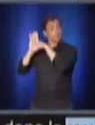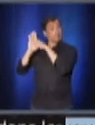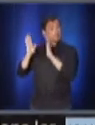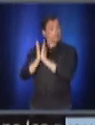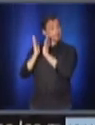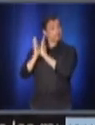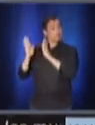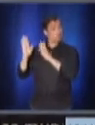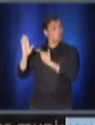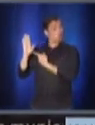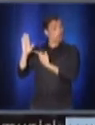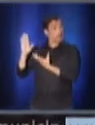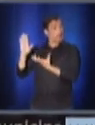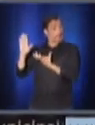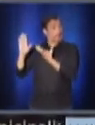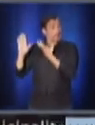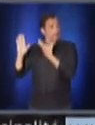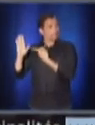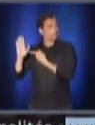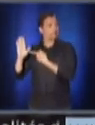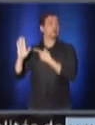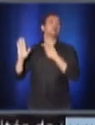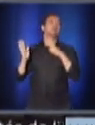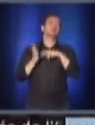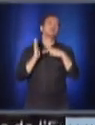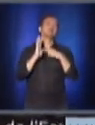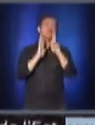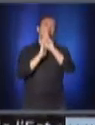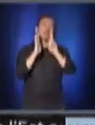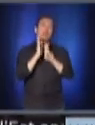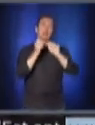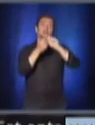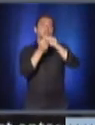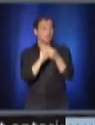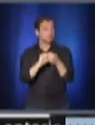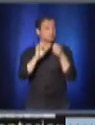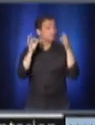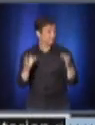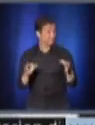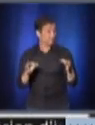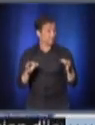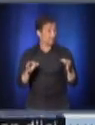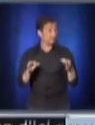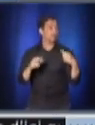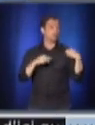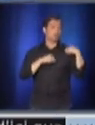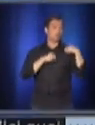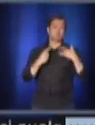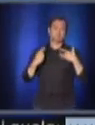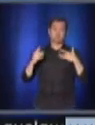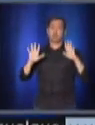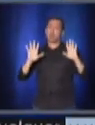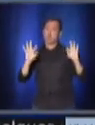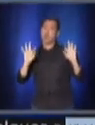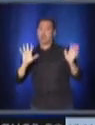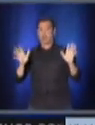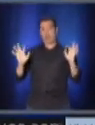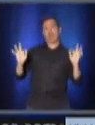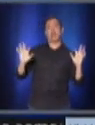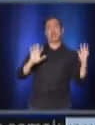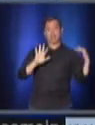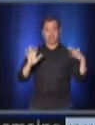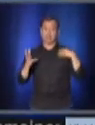allons changer ou modifier notre politique. Jusqu'à maintenant, nous pensons que ça a été la bonne chose. Je vous dis qu'on va suivre de proche,